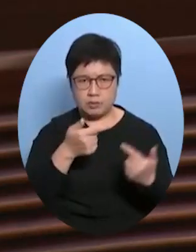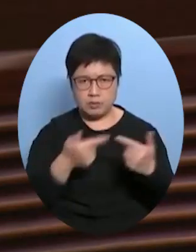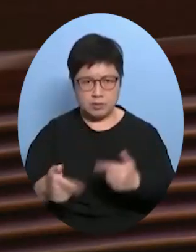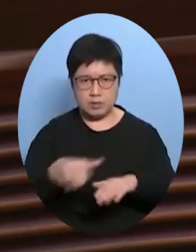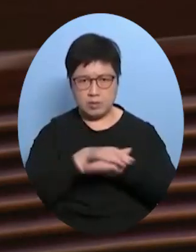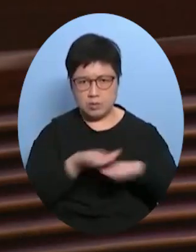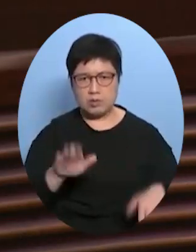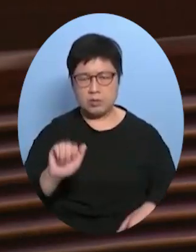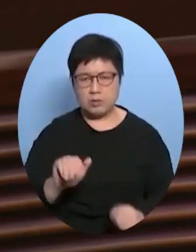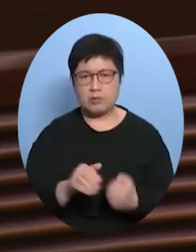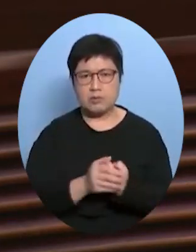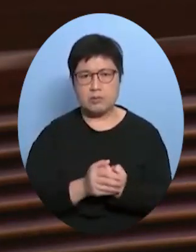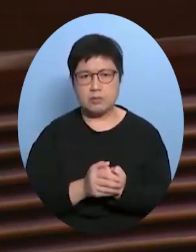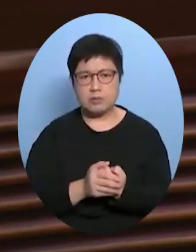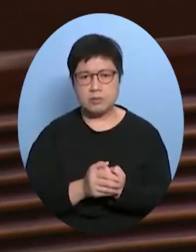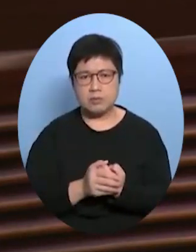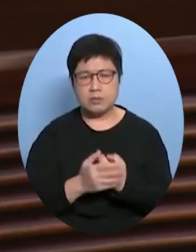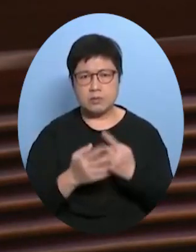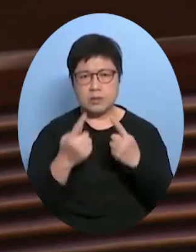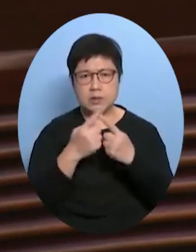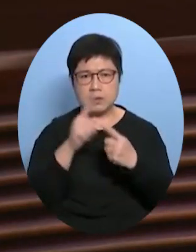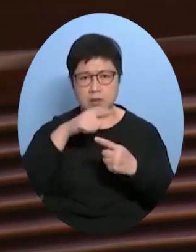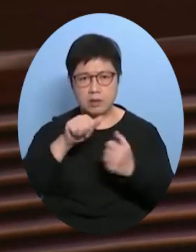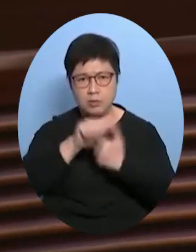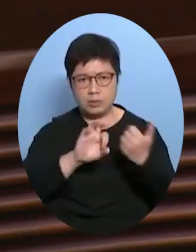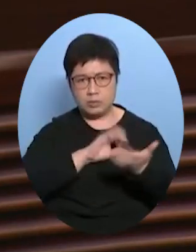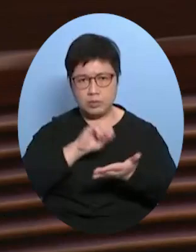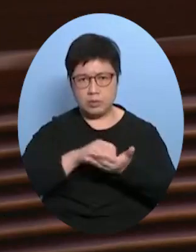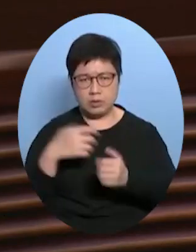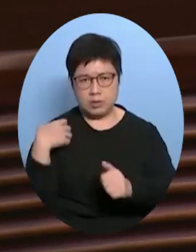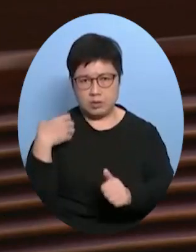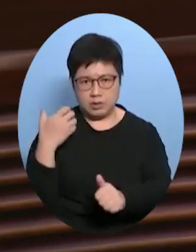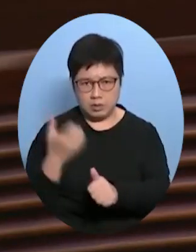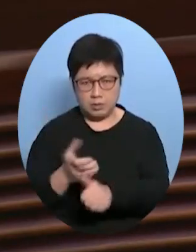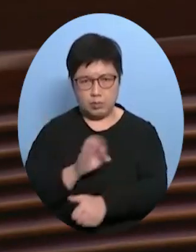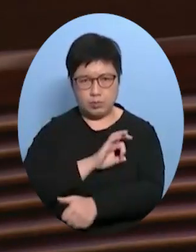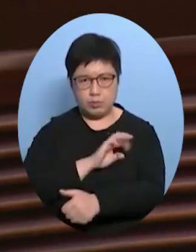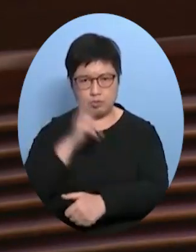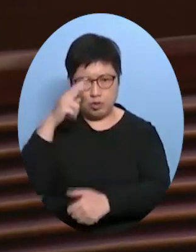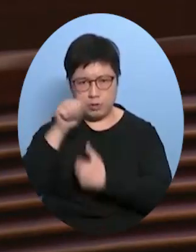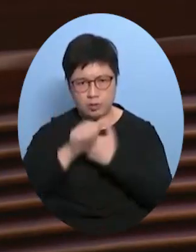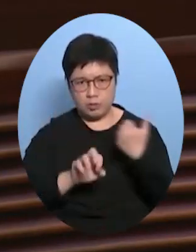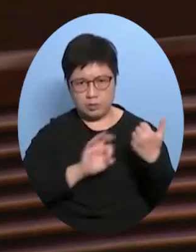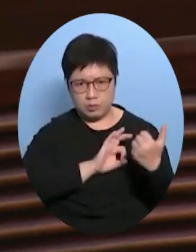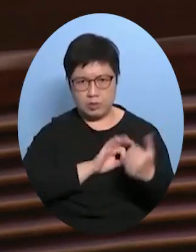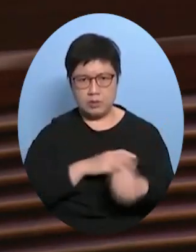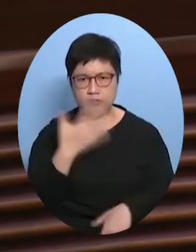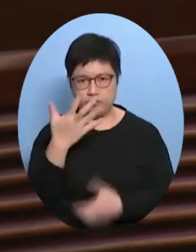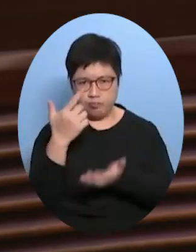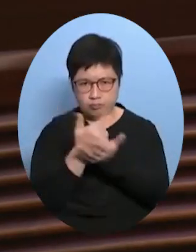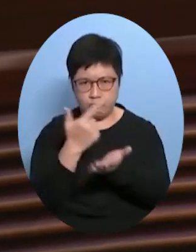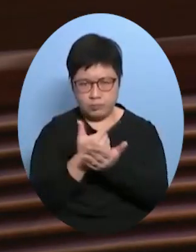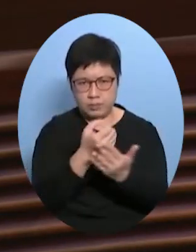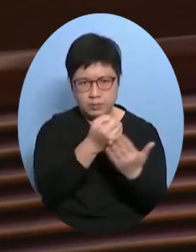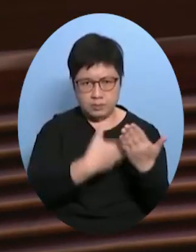安。全國人大的決定授權全國人民代表大會常務委員會按五個重要的原